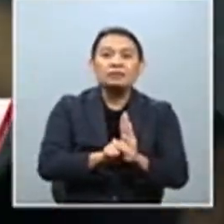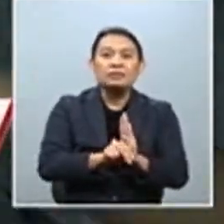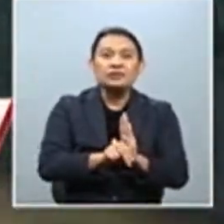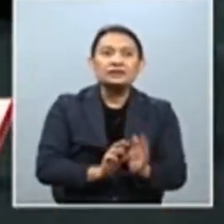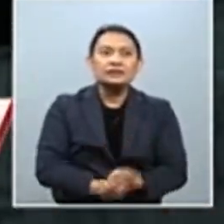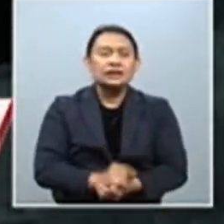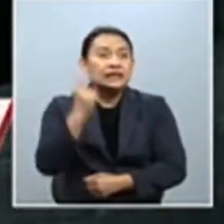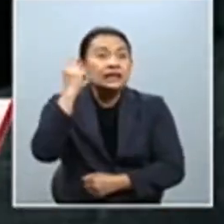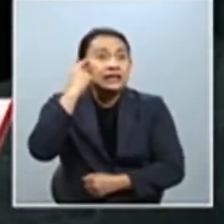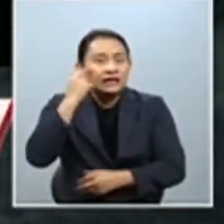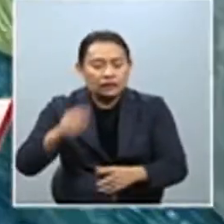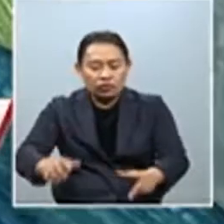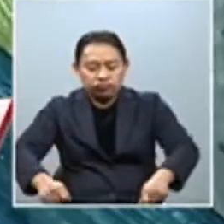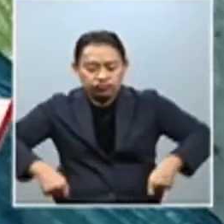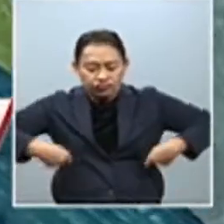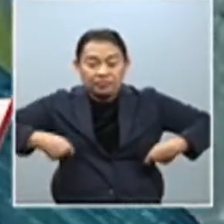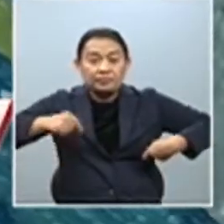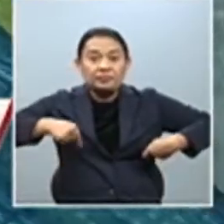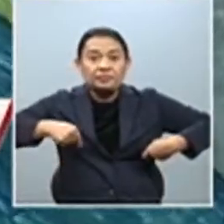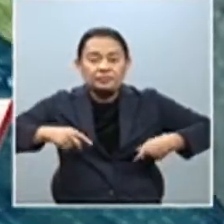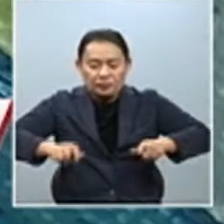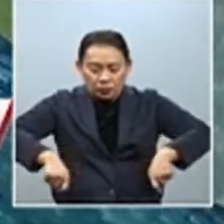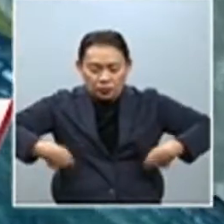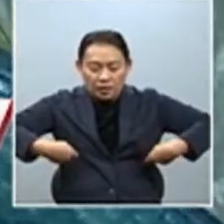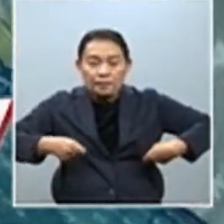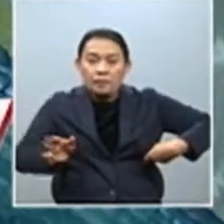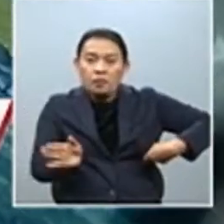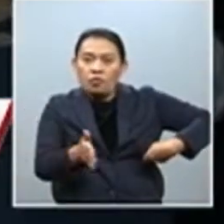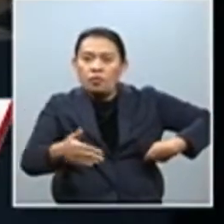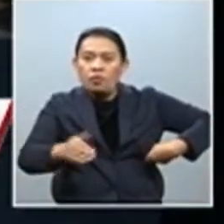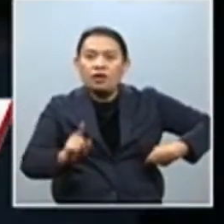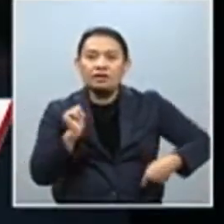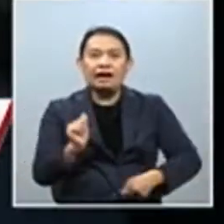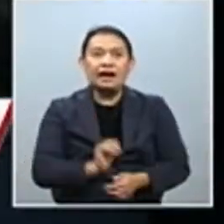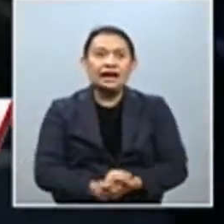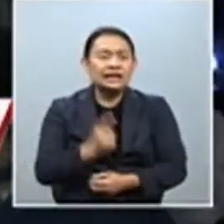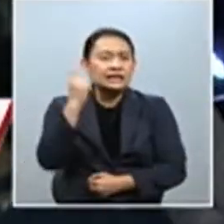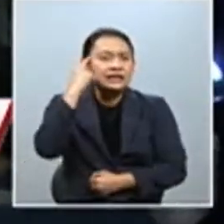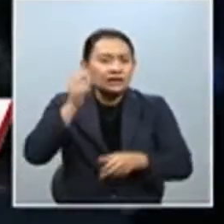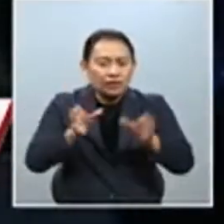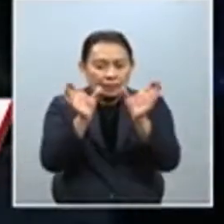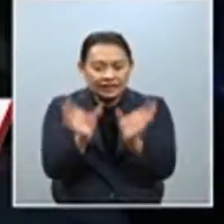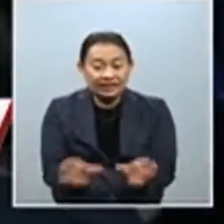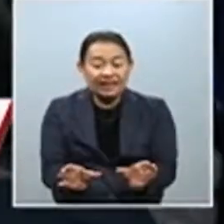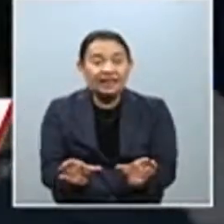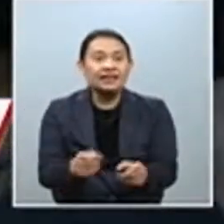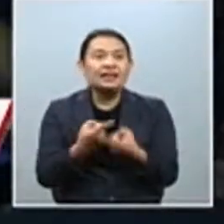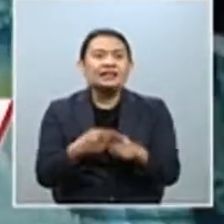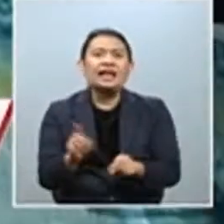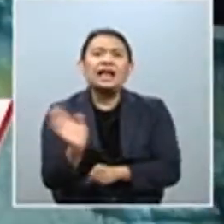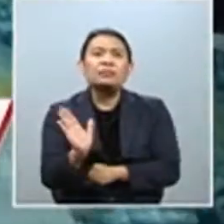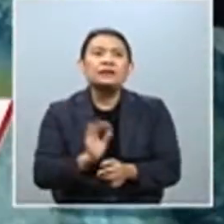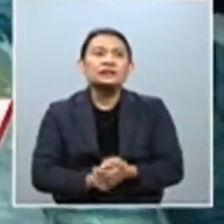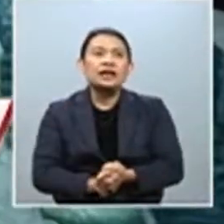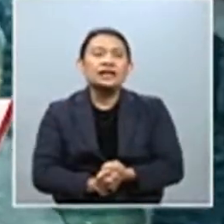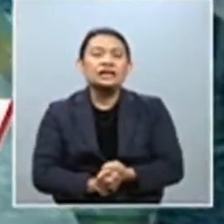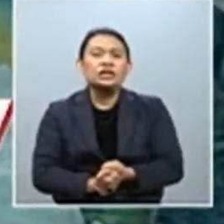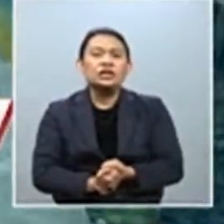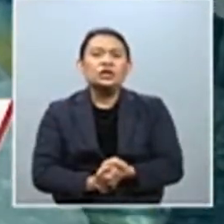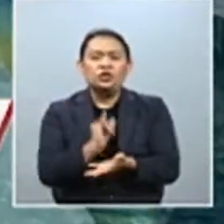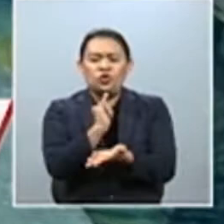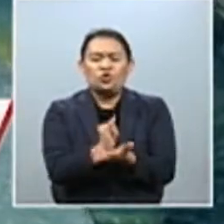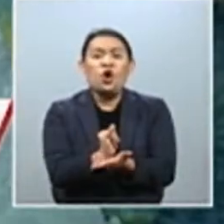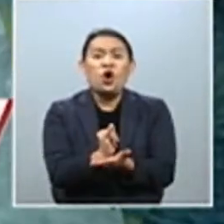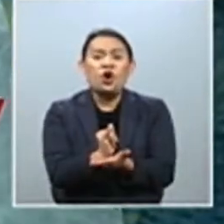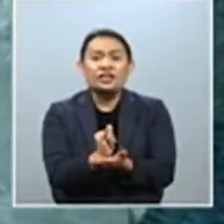างอ่ะขึ้นไปใส่ข้างบนแบบแล้วทำอะไรก็ได้นึกว่าแบบเป็นแบบกางเกงอะไรเงี้ยครับแต่จริงๆแล้วคือต้องนอนใส่แล้วพอ